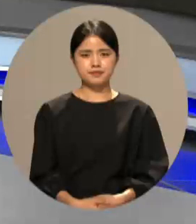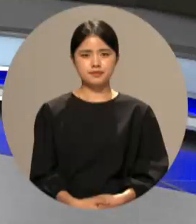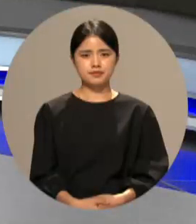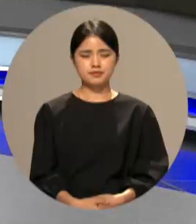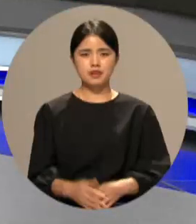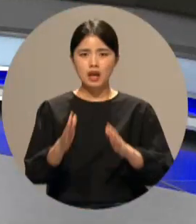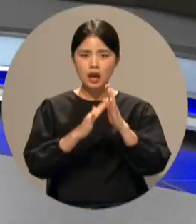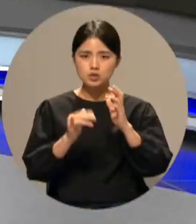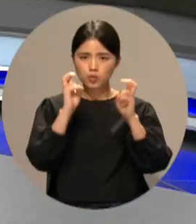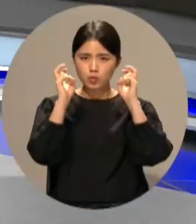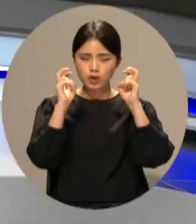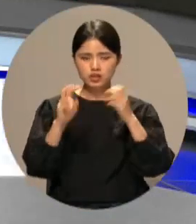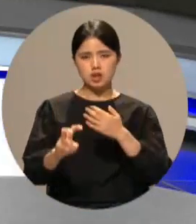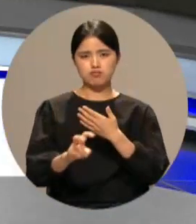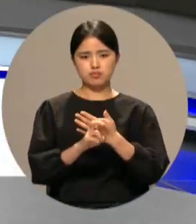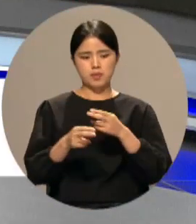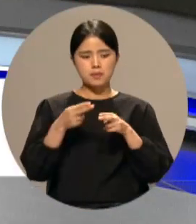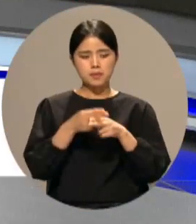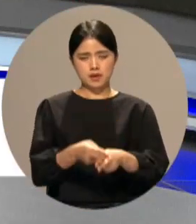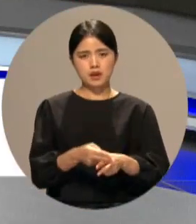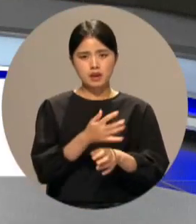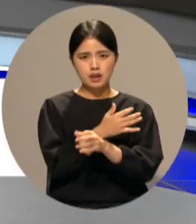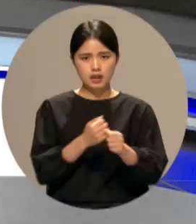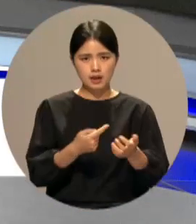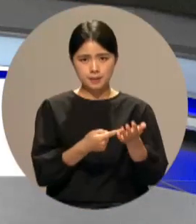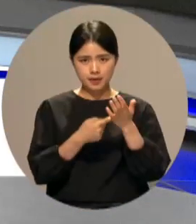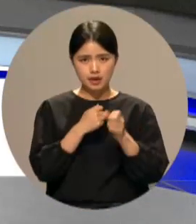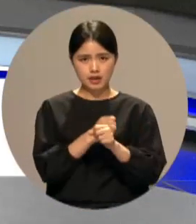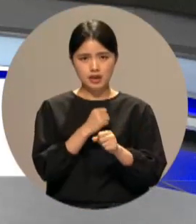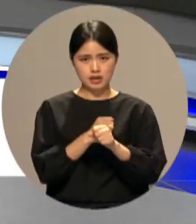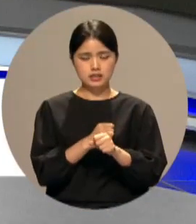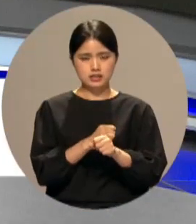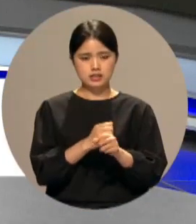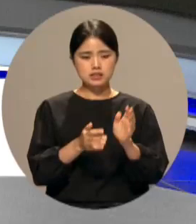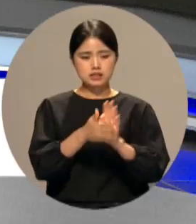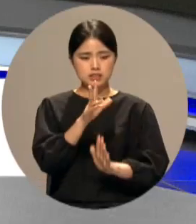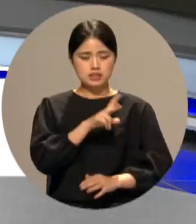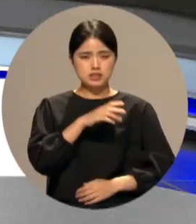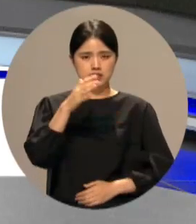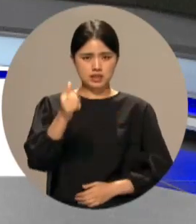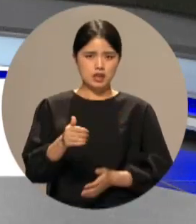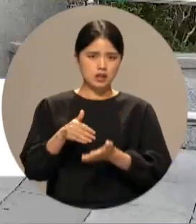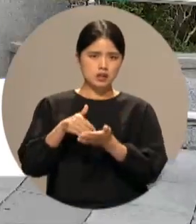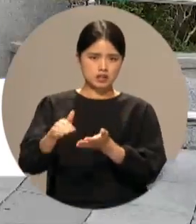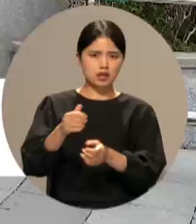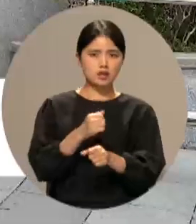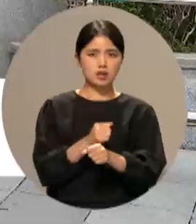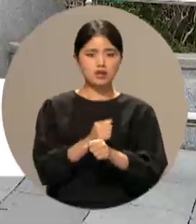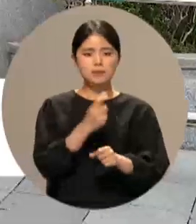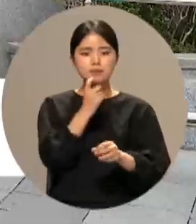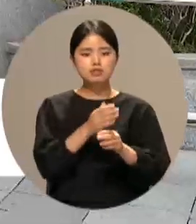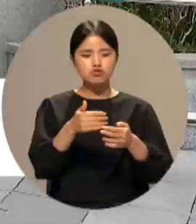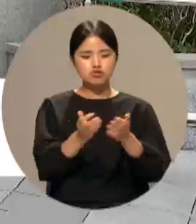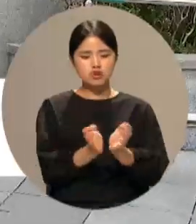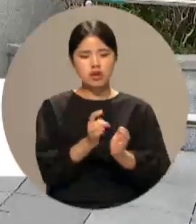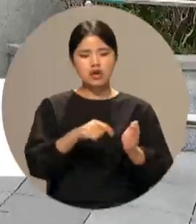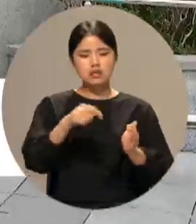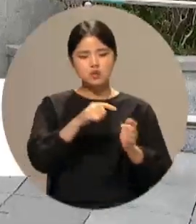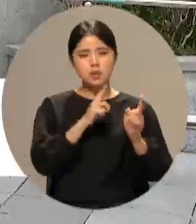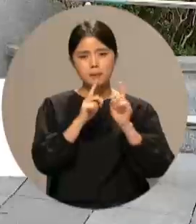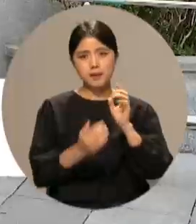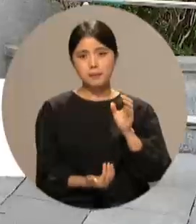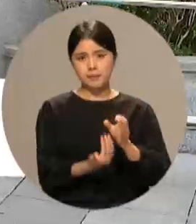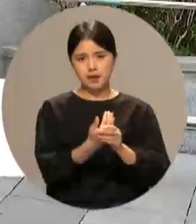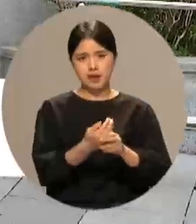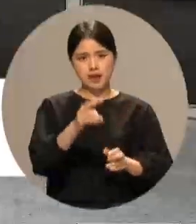가족 회사의 불법 수의계약이 드러난 이기동 전주시의 장 의 사퇴를 요구하는 목소리가 민주당 내에서도 나왔습니다